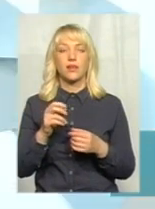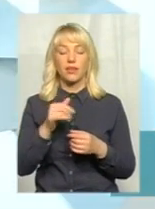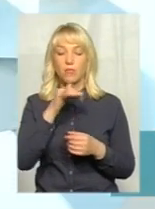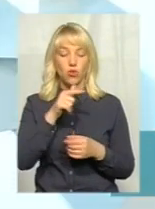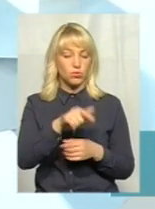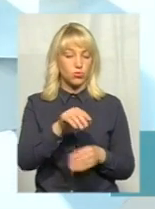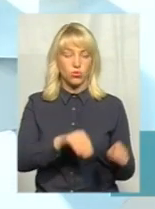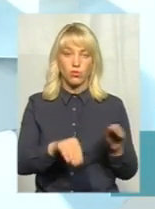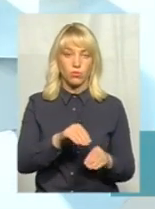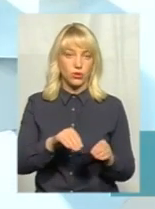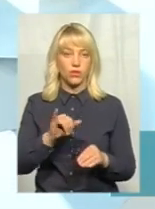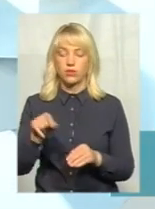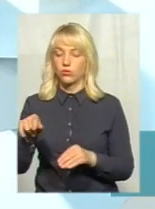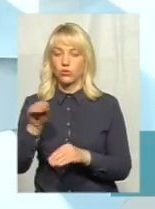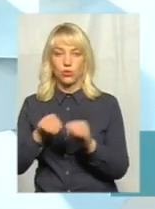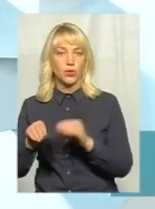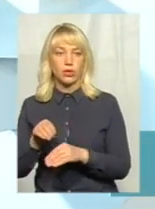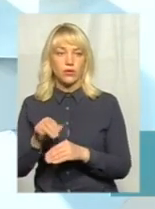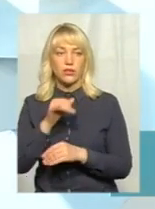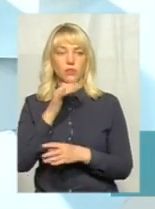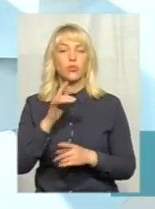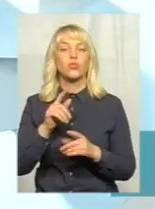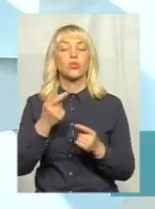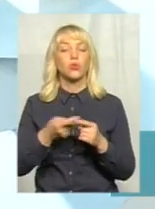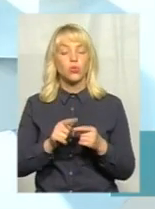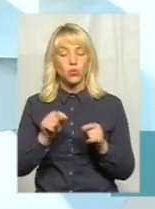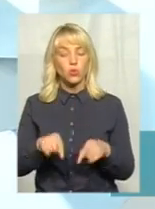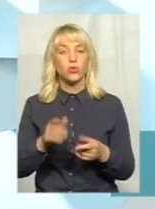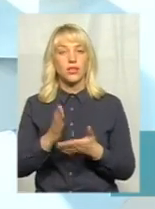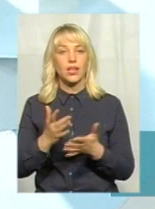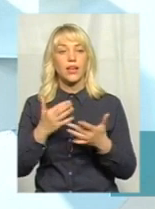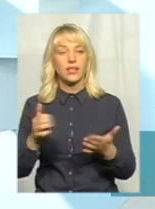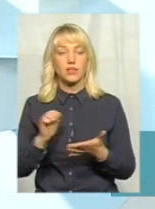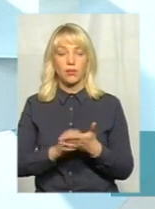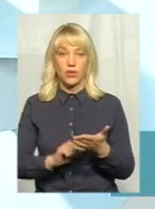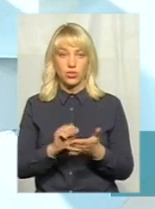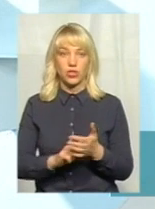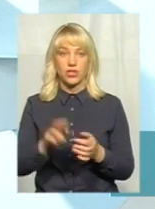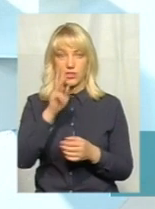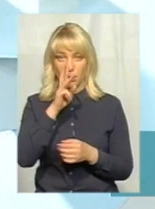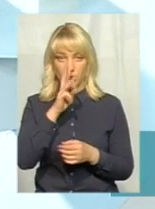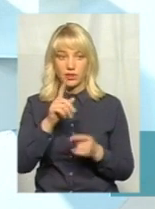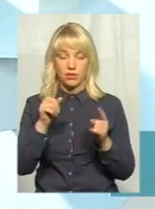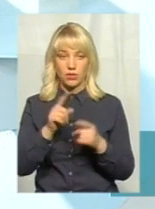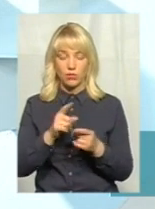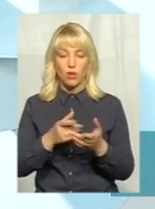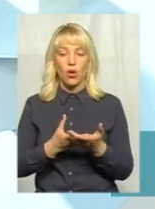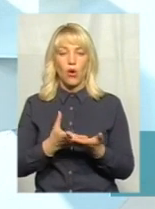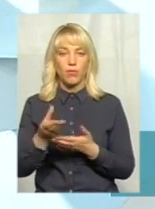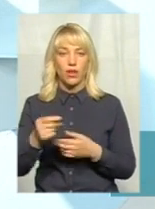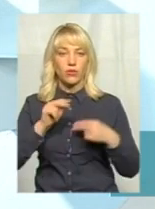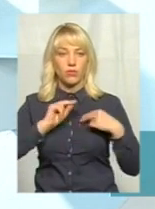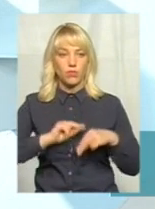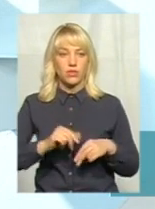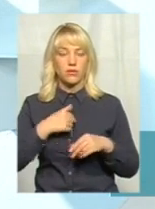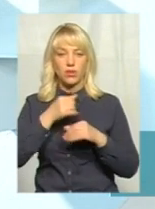комплектувати, так і ті. Тут є різні причини. Наприклад, зарплати з мінімальною оплатою праці не можемо комплектувати в